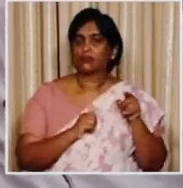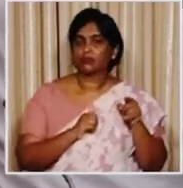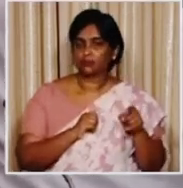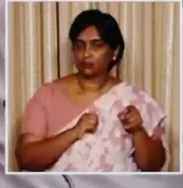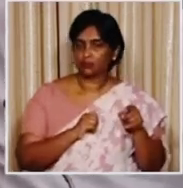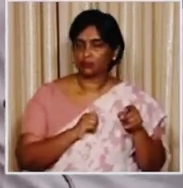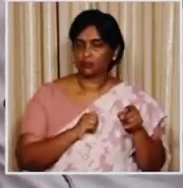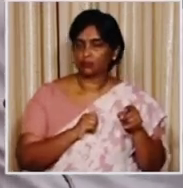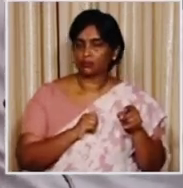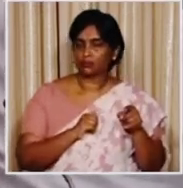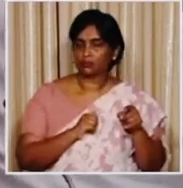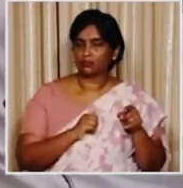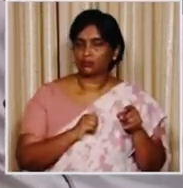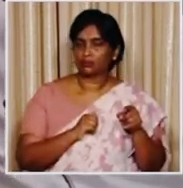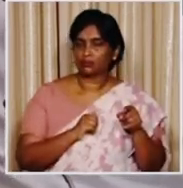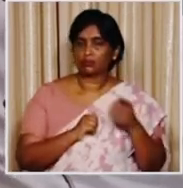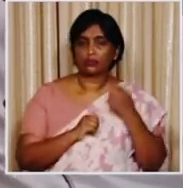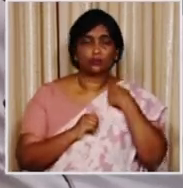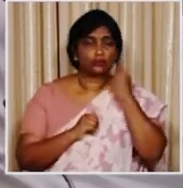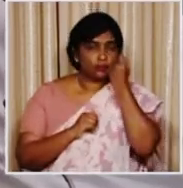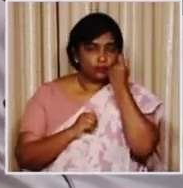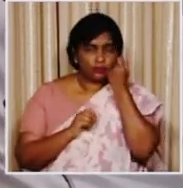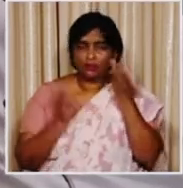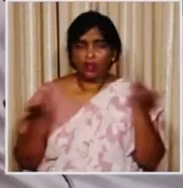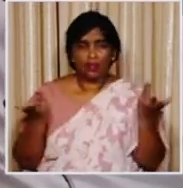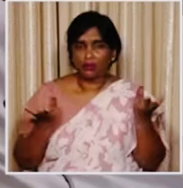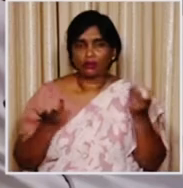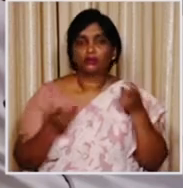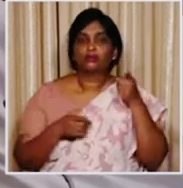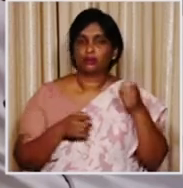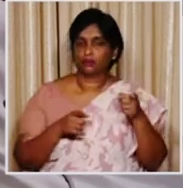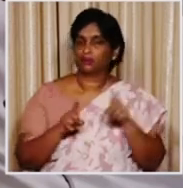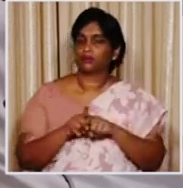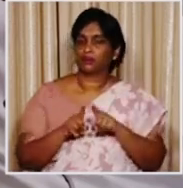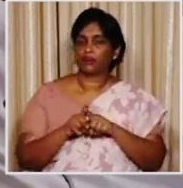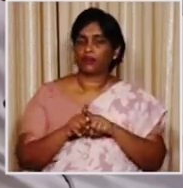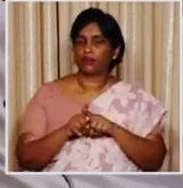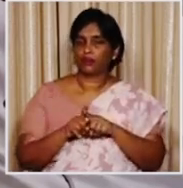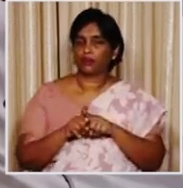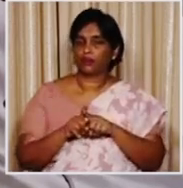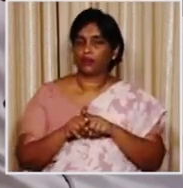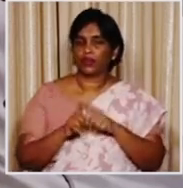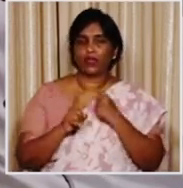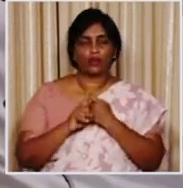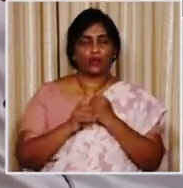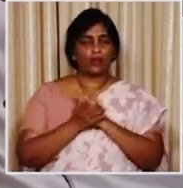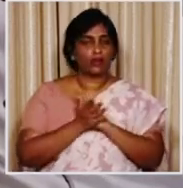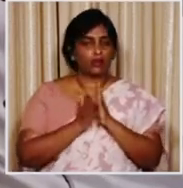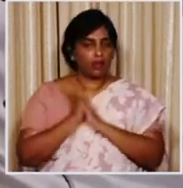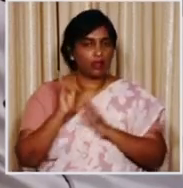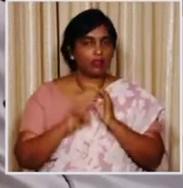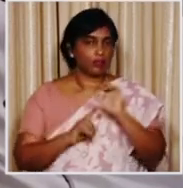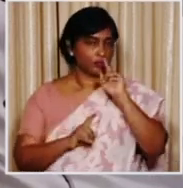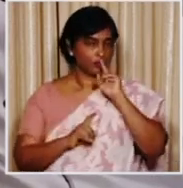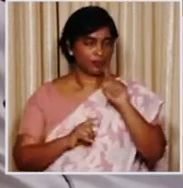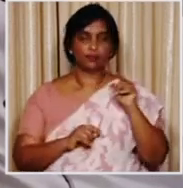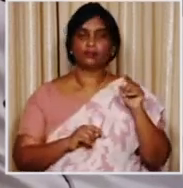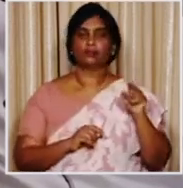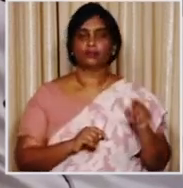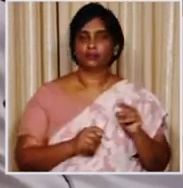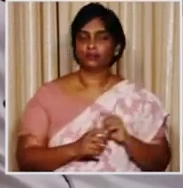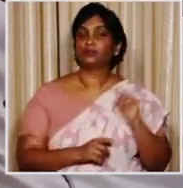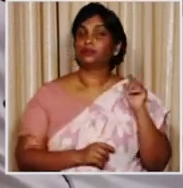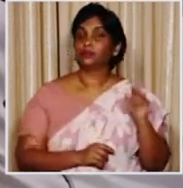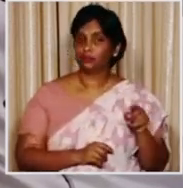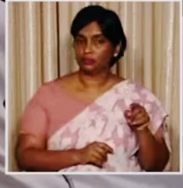ඒ සැකය මතුවෙන්නේ නැද්ද අපි කබීර් හෂීම් මැතිතුමත් එක මතු කළා